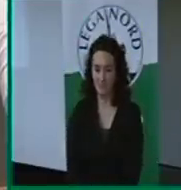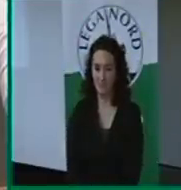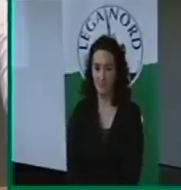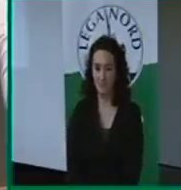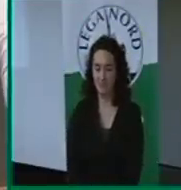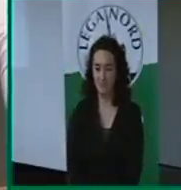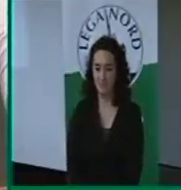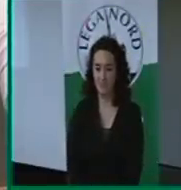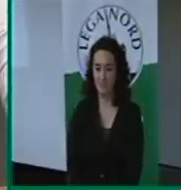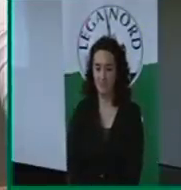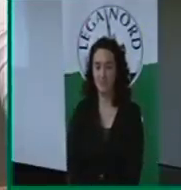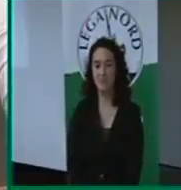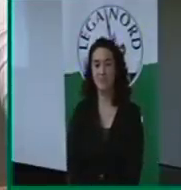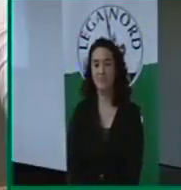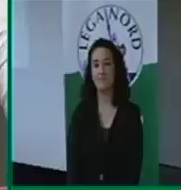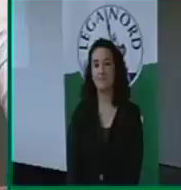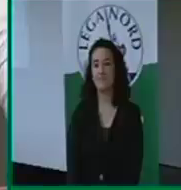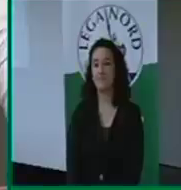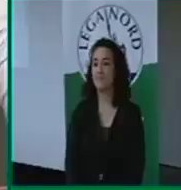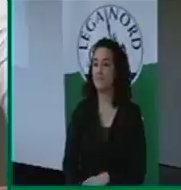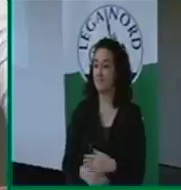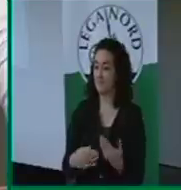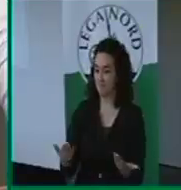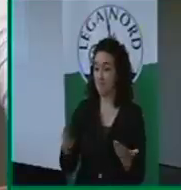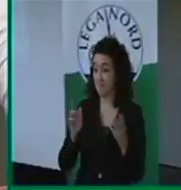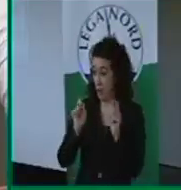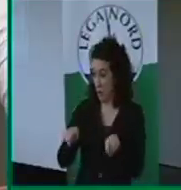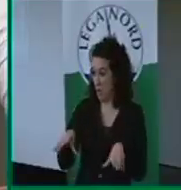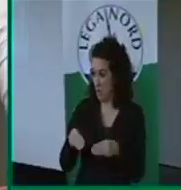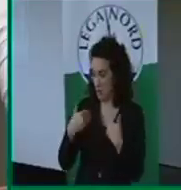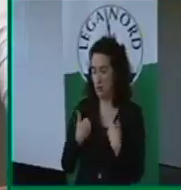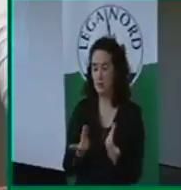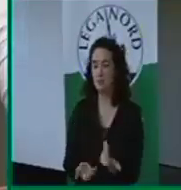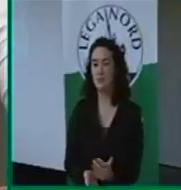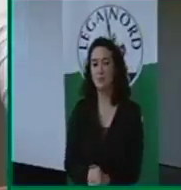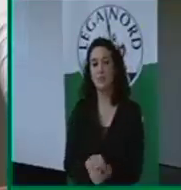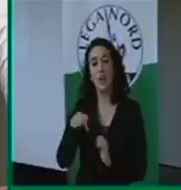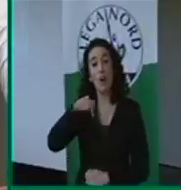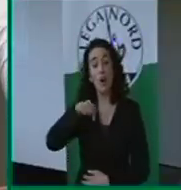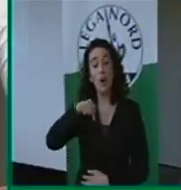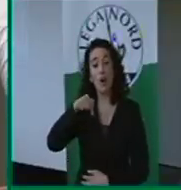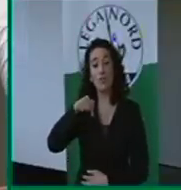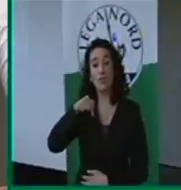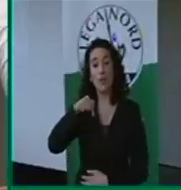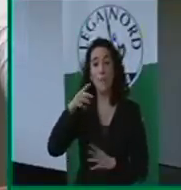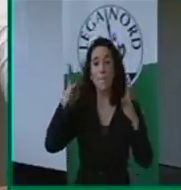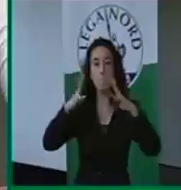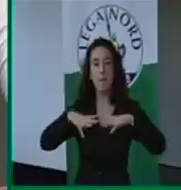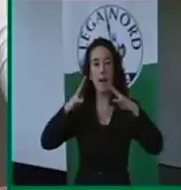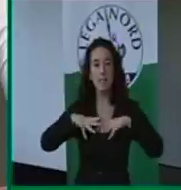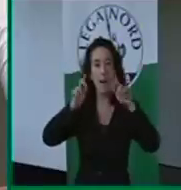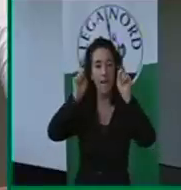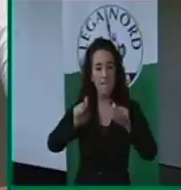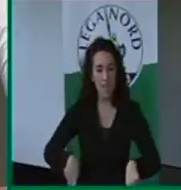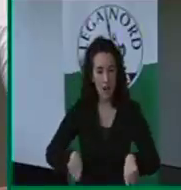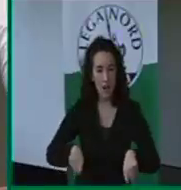streaming questa iniziativa e e da qua Parto oggi parte La Battaglia per le